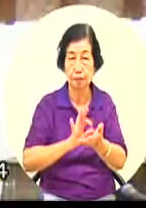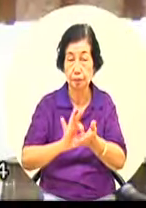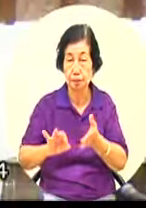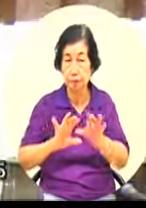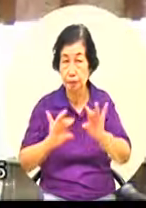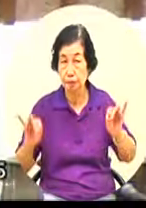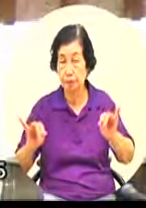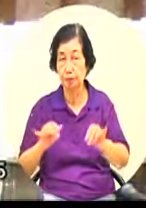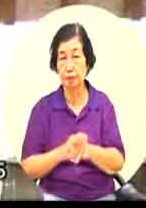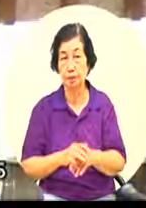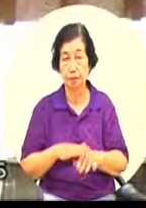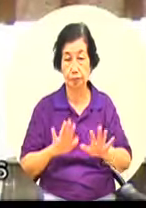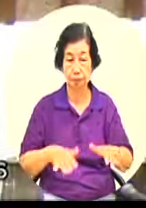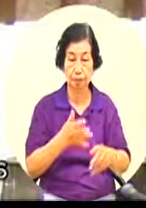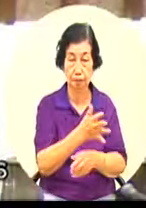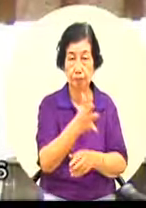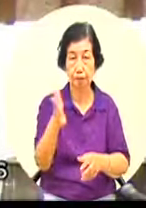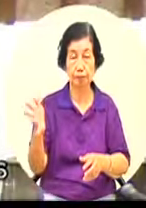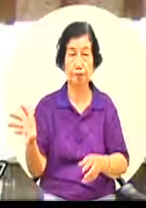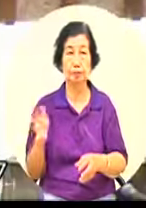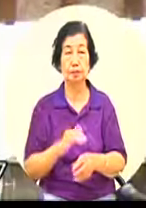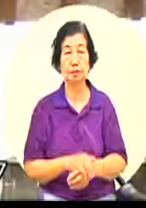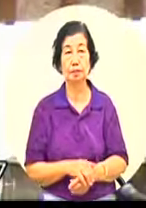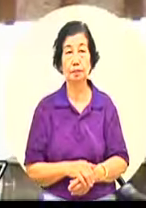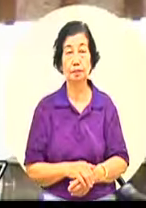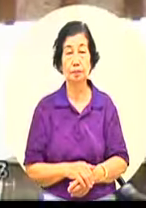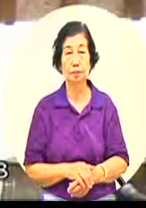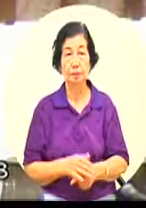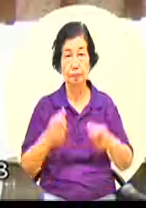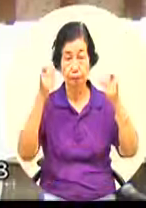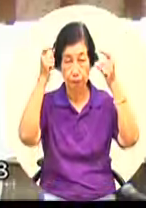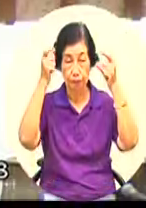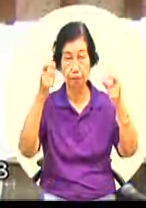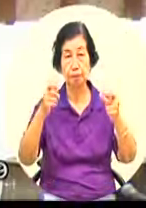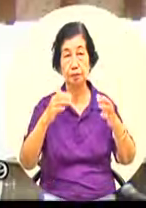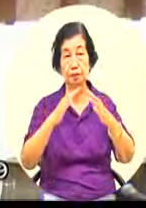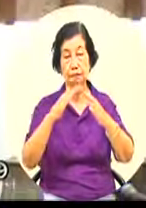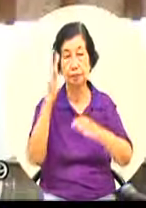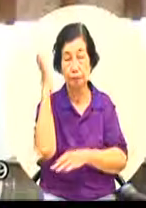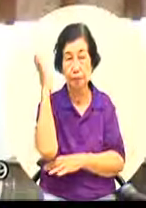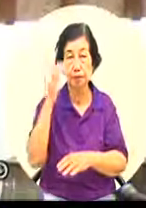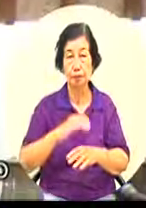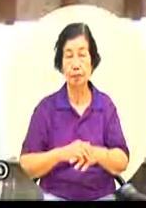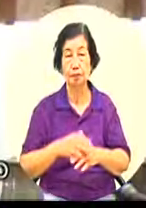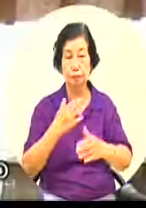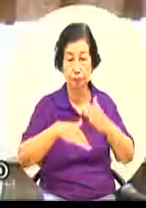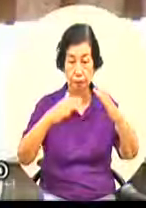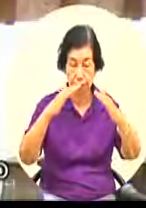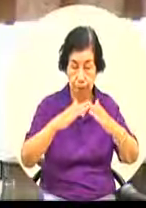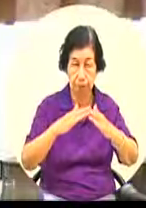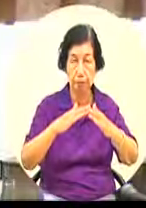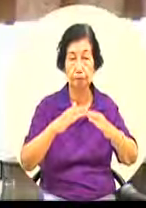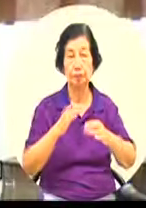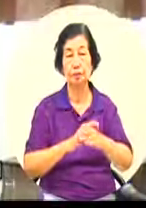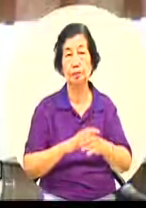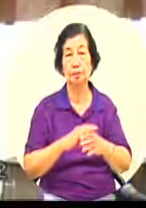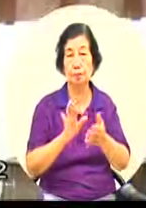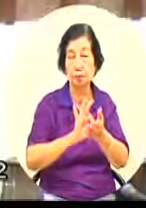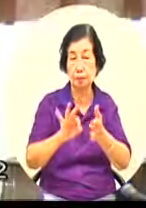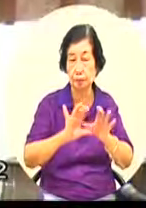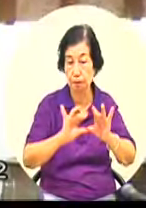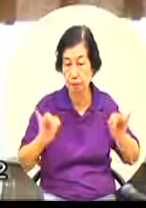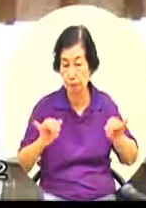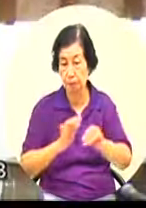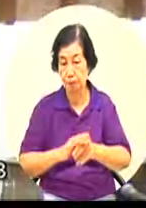想要询问一下，当高雄市政府把这些校园用地变更为把学校用地变更为